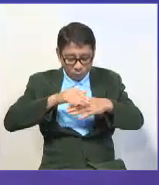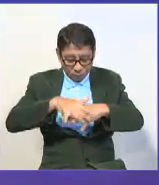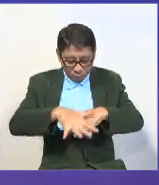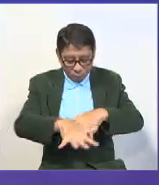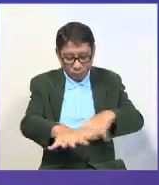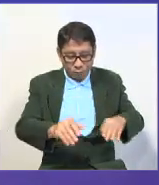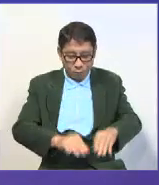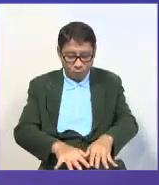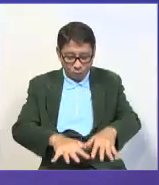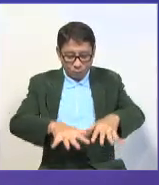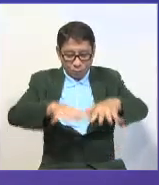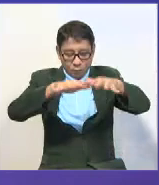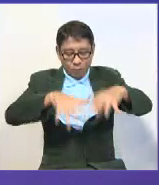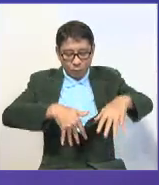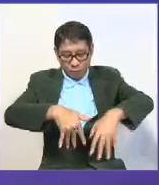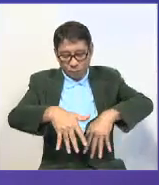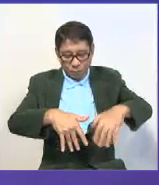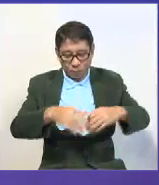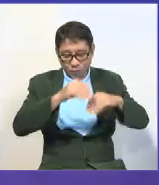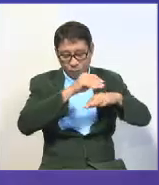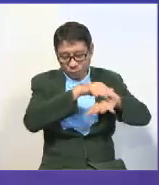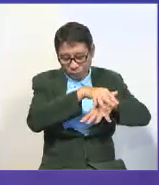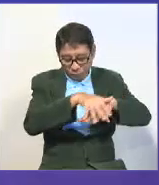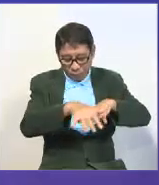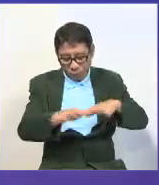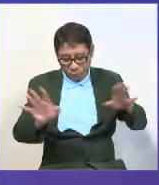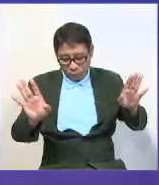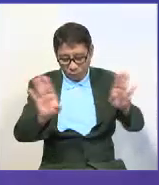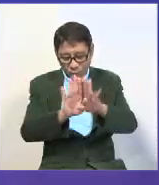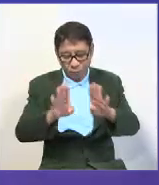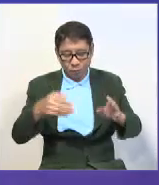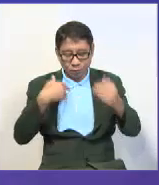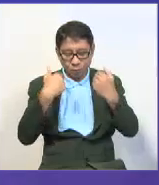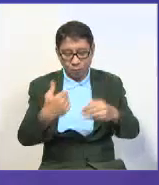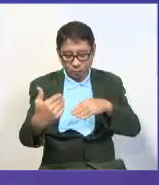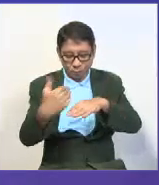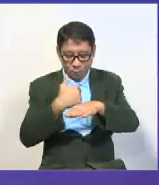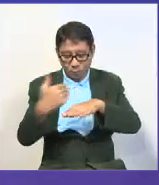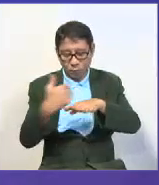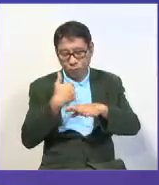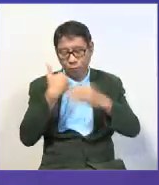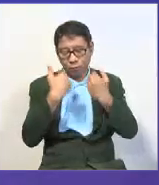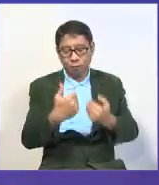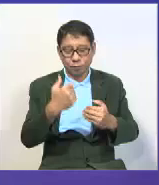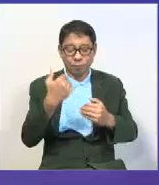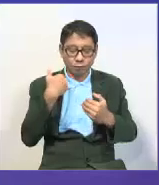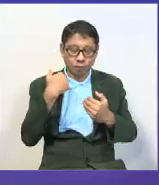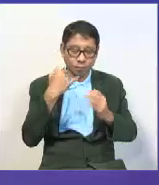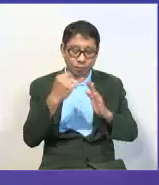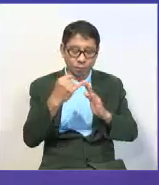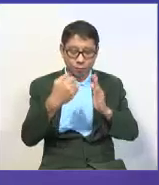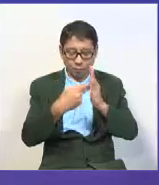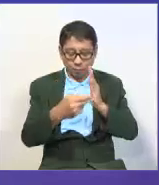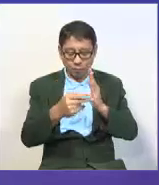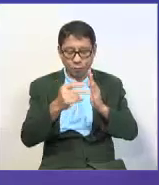าท่วมบ้านเรือนประชาชนรวมทั้งเกิดดินสไลด์ลงมาปิดทับเส้นทางการจราจรในพื้นที่เขตอุทยานแห่งชาติดอยภูคา